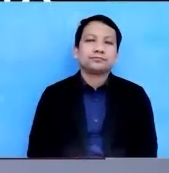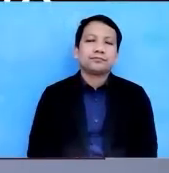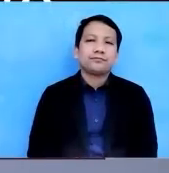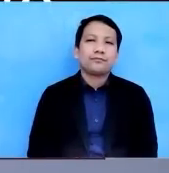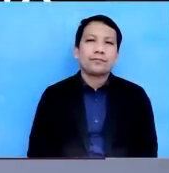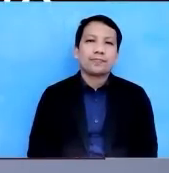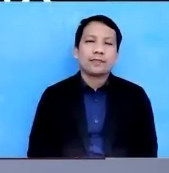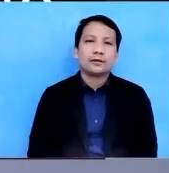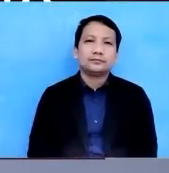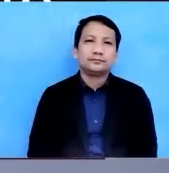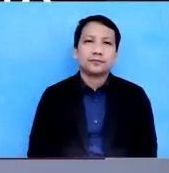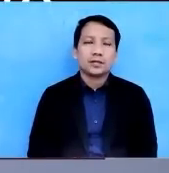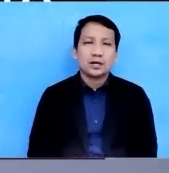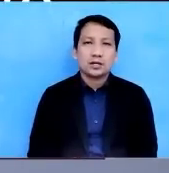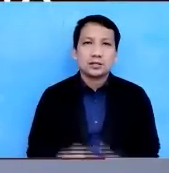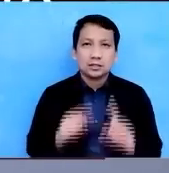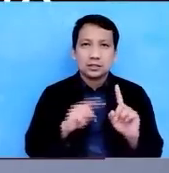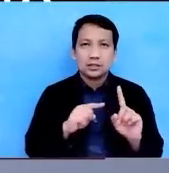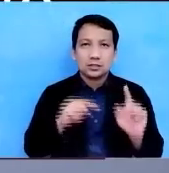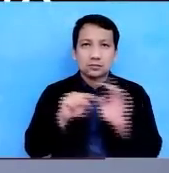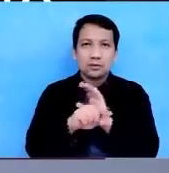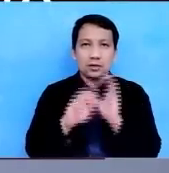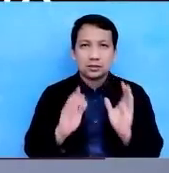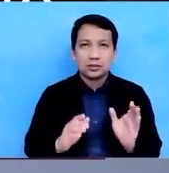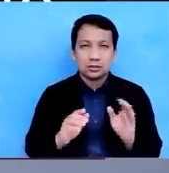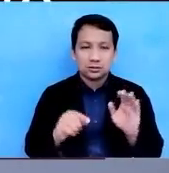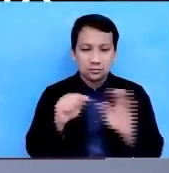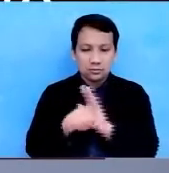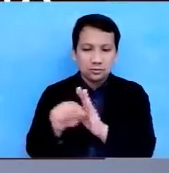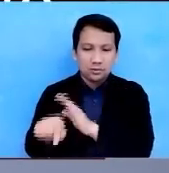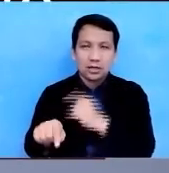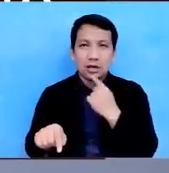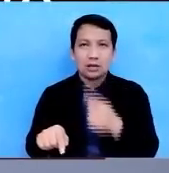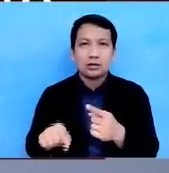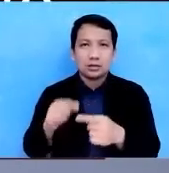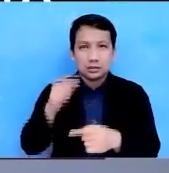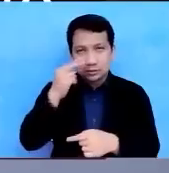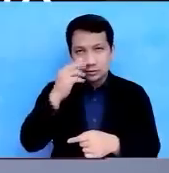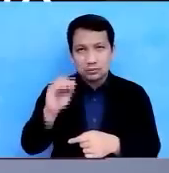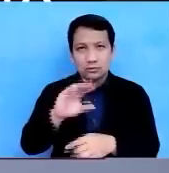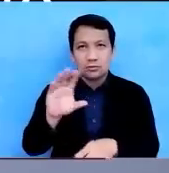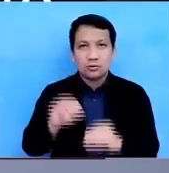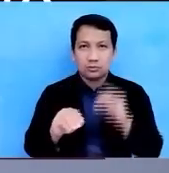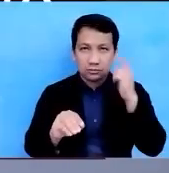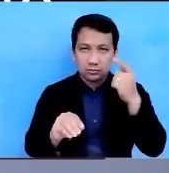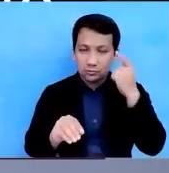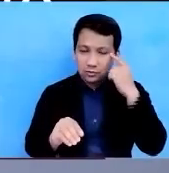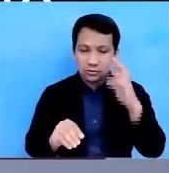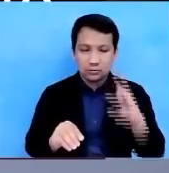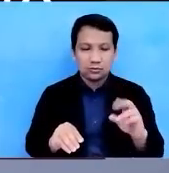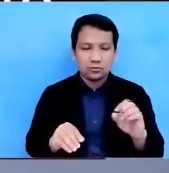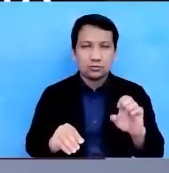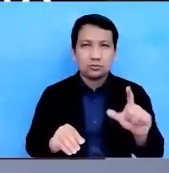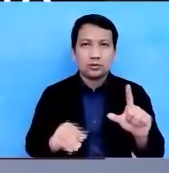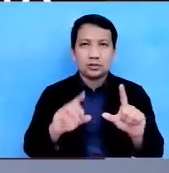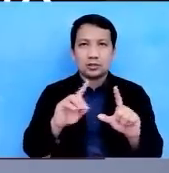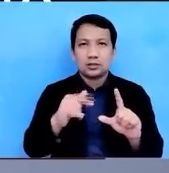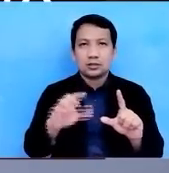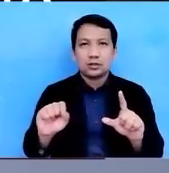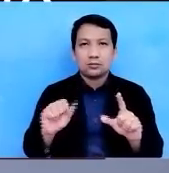Pinawi ng isa sa mga suspect sa pagpatay kay Negros Oriental Governor Ruel Degamo ang kanyang